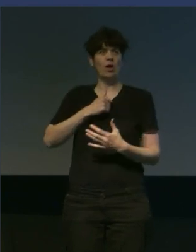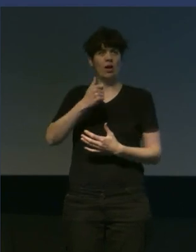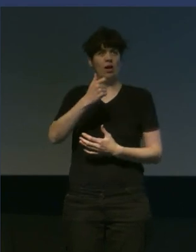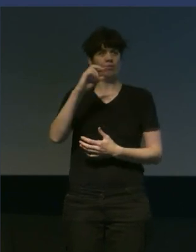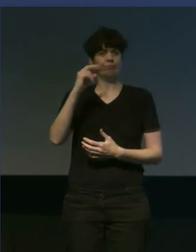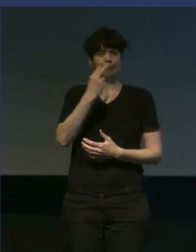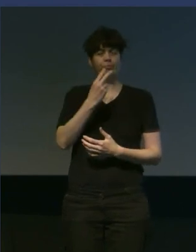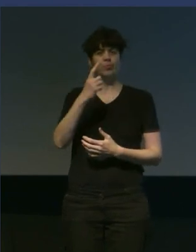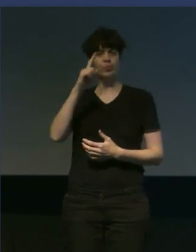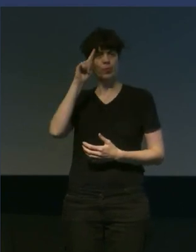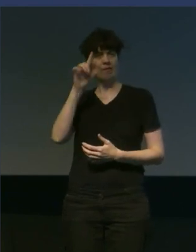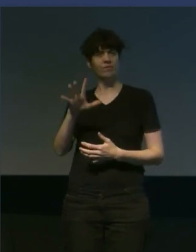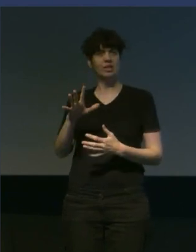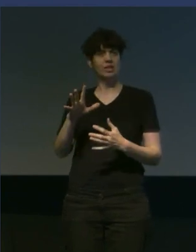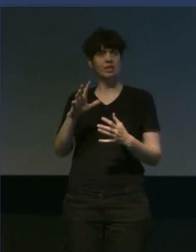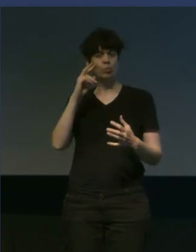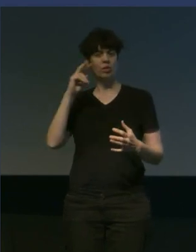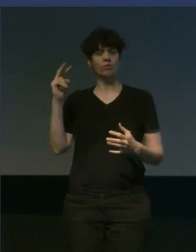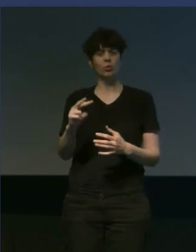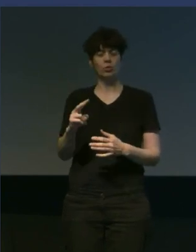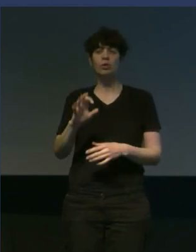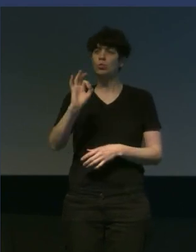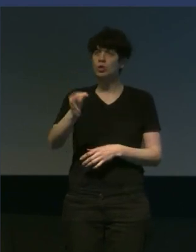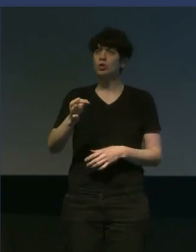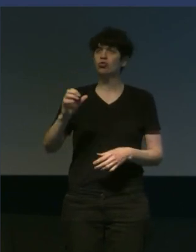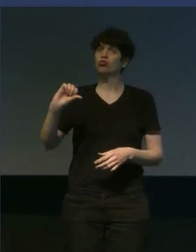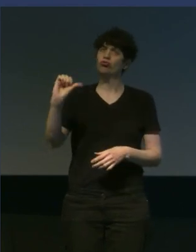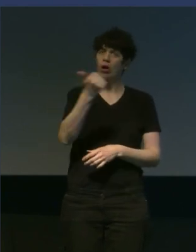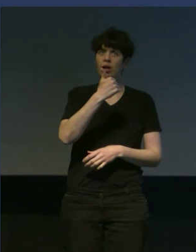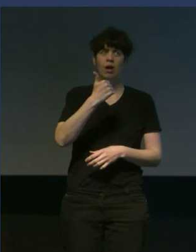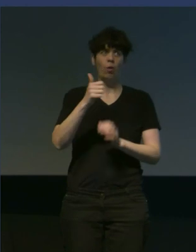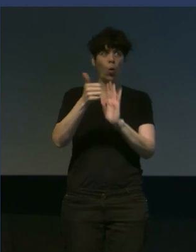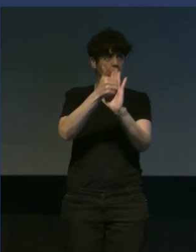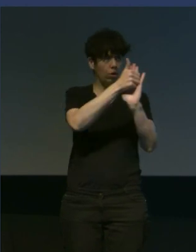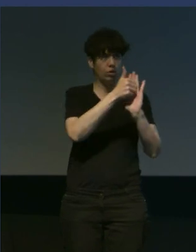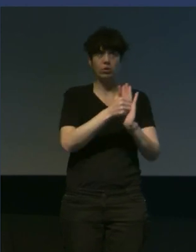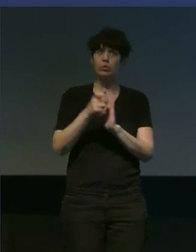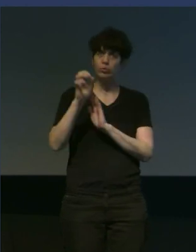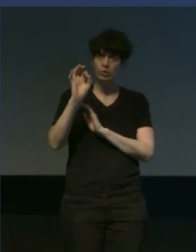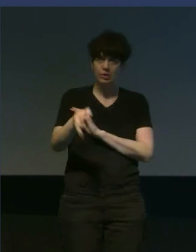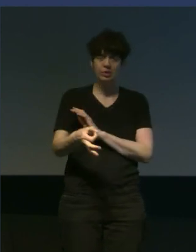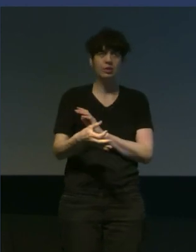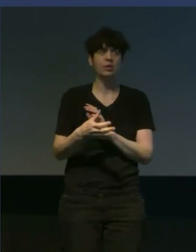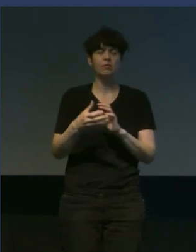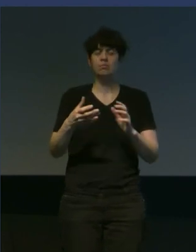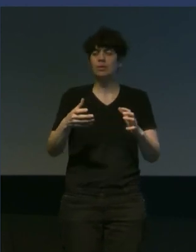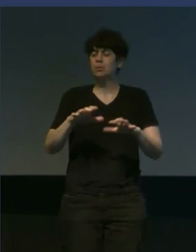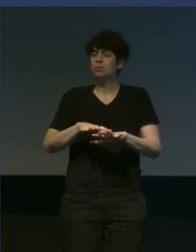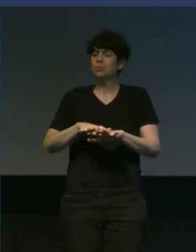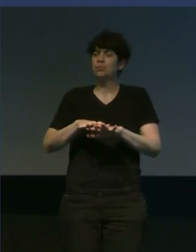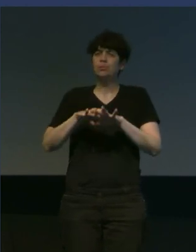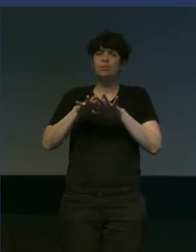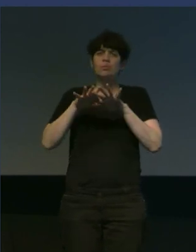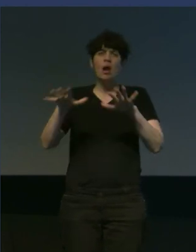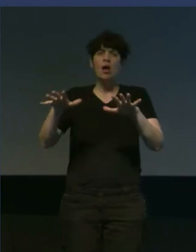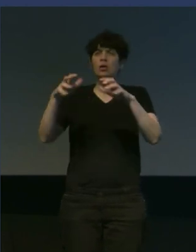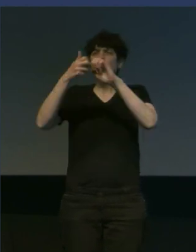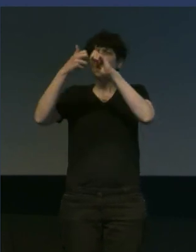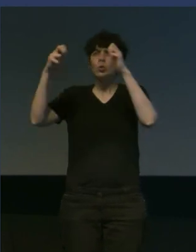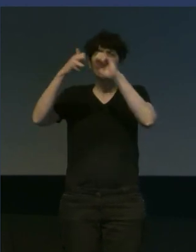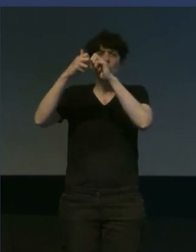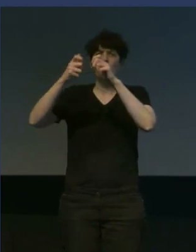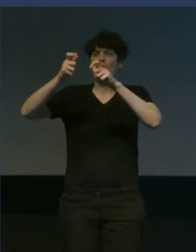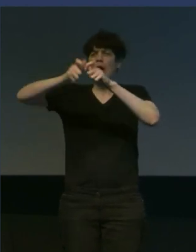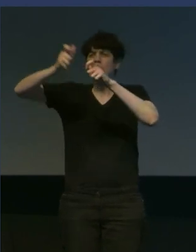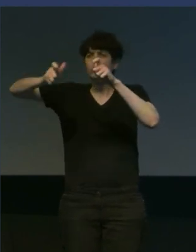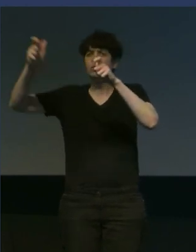et où, en fait, oui, chaque personne a son rôle à jouer, mais il y a encore tellement de structures, d'industries